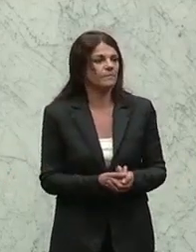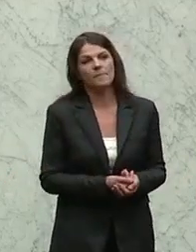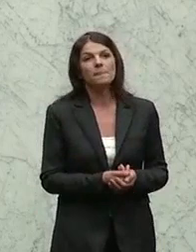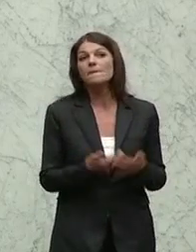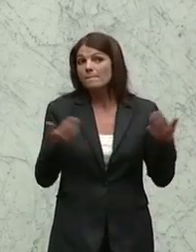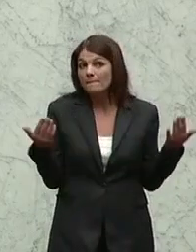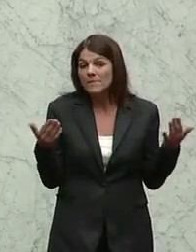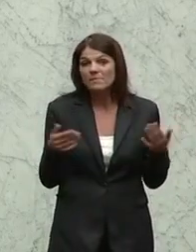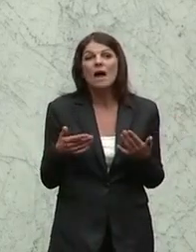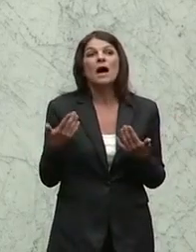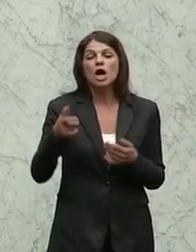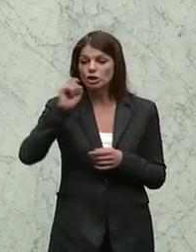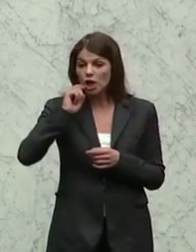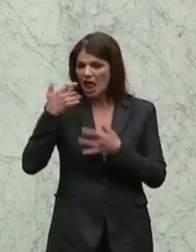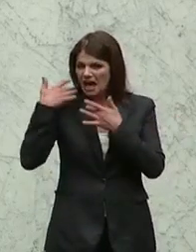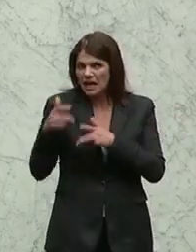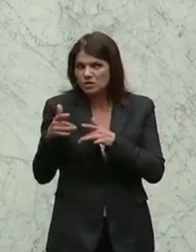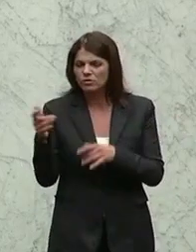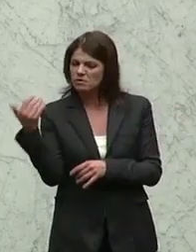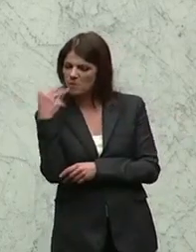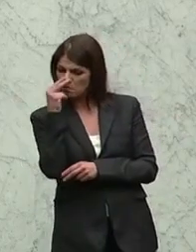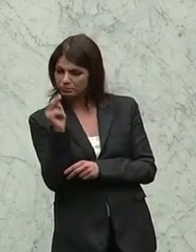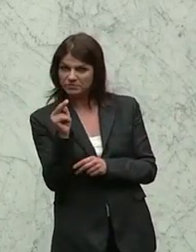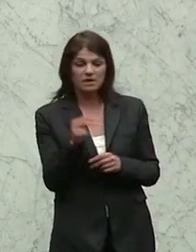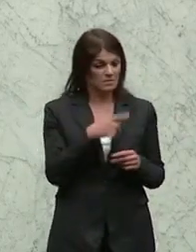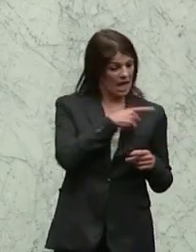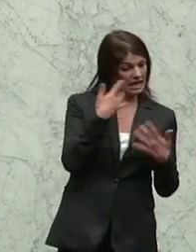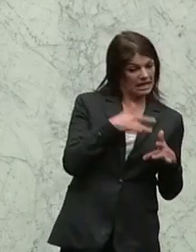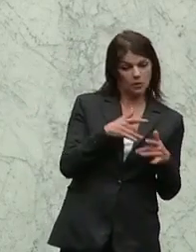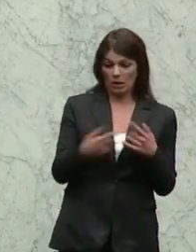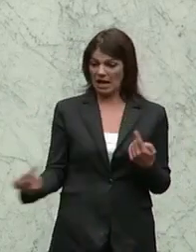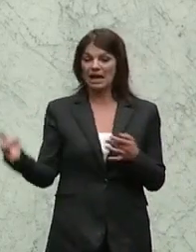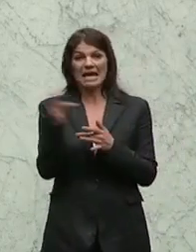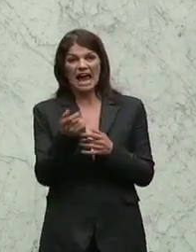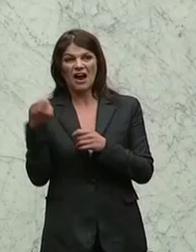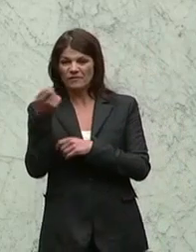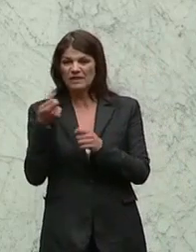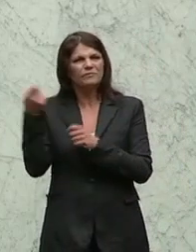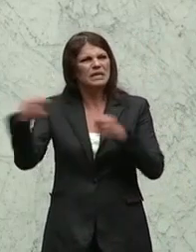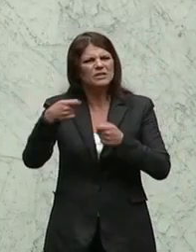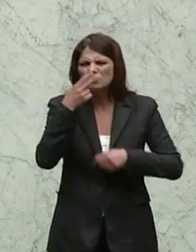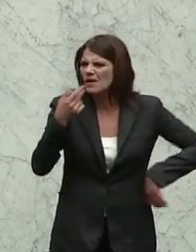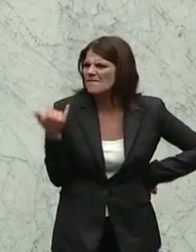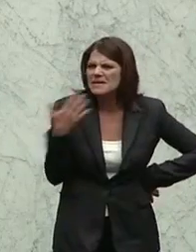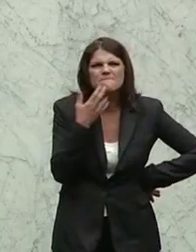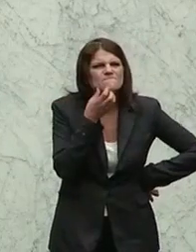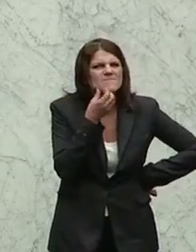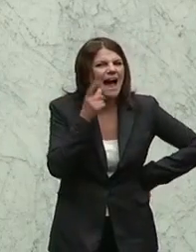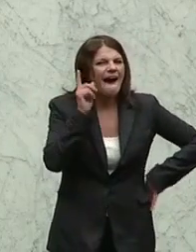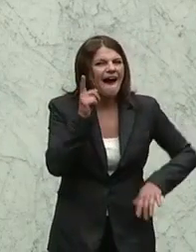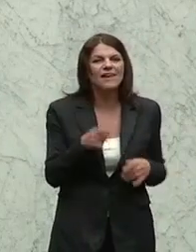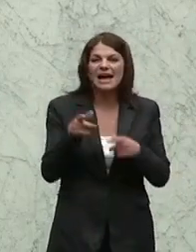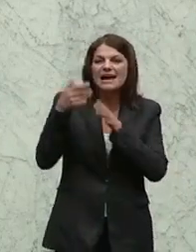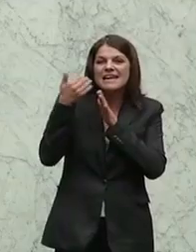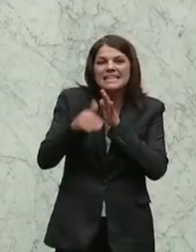Dann ist die steuerliche Entlastung und da sucht man die Gegenfinanzierung. Und wo kann man da noch was finden? Da schaut man bei den letzten Zitronen,